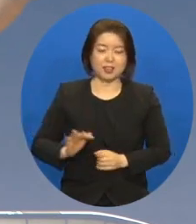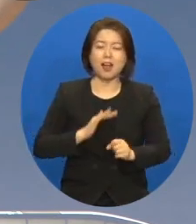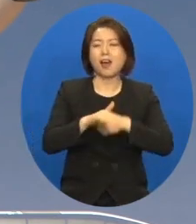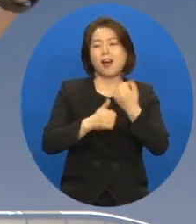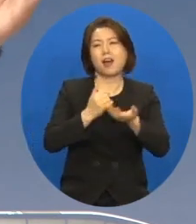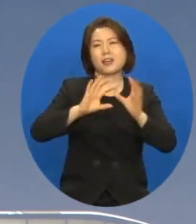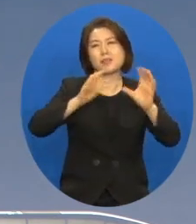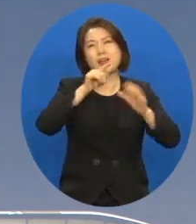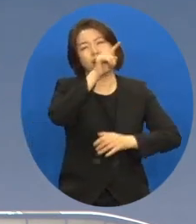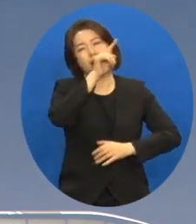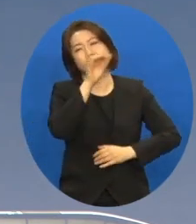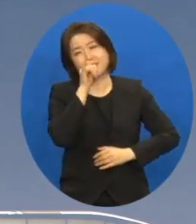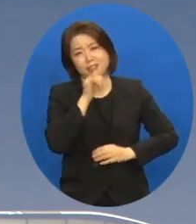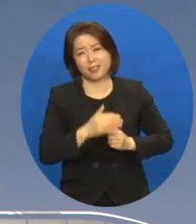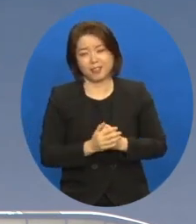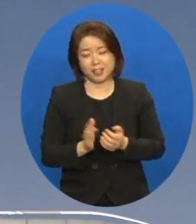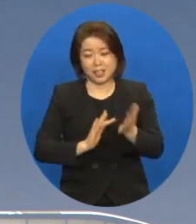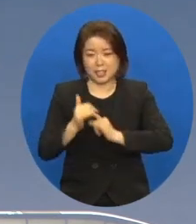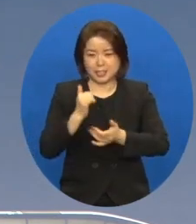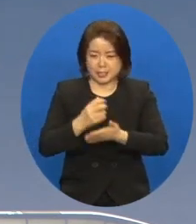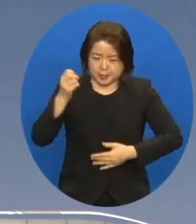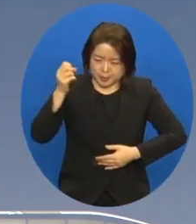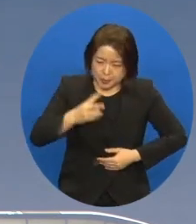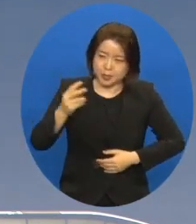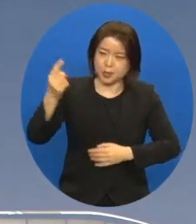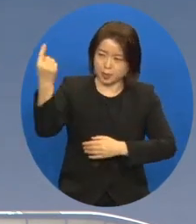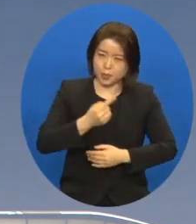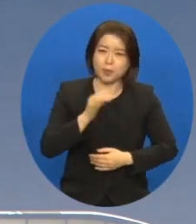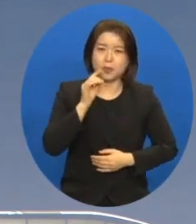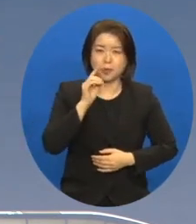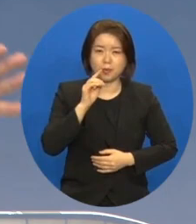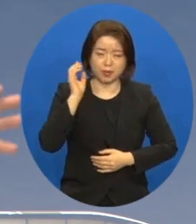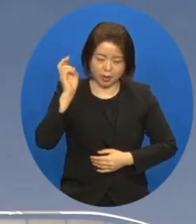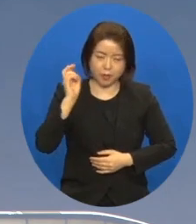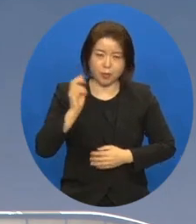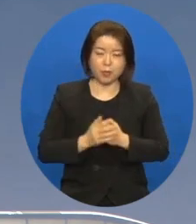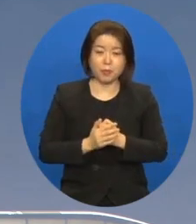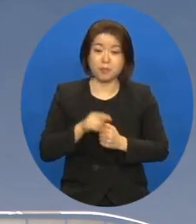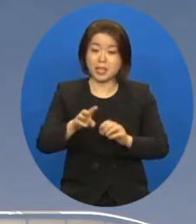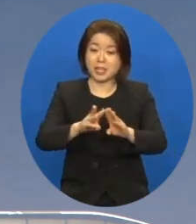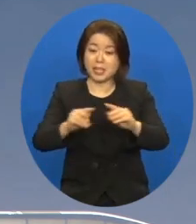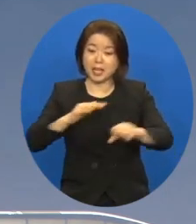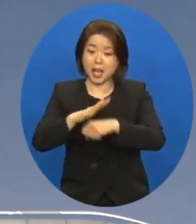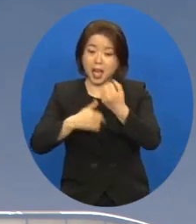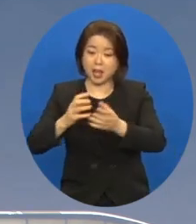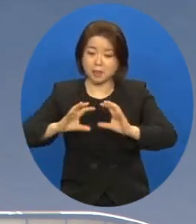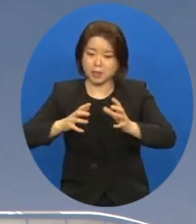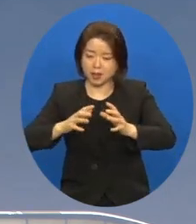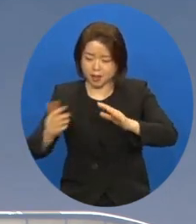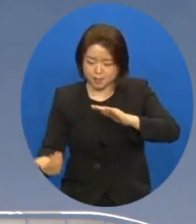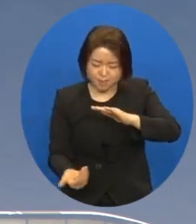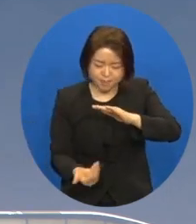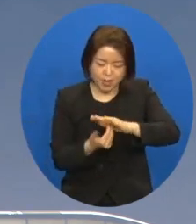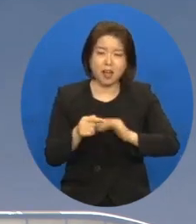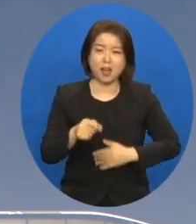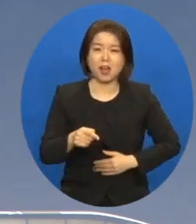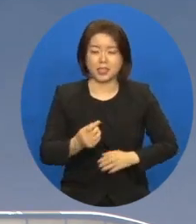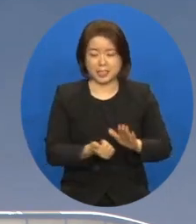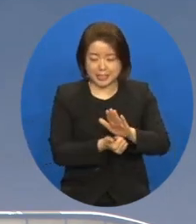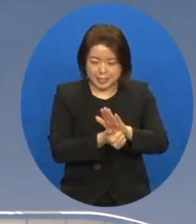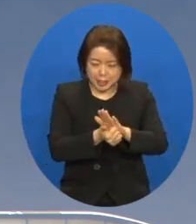나라가 있다. 예수님은 반드시 재림에 오시고 이 땅에 하나님의 나라가 이루어진다. 이 소망이